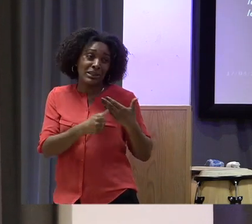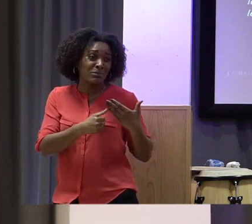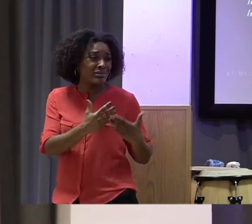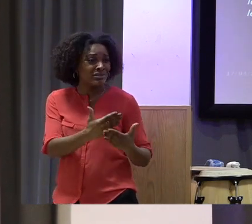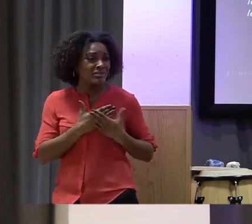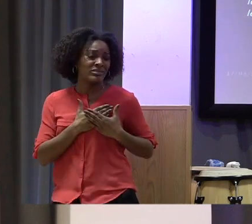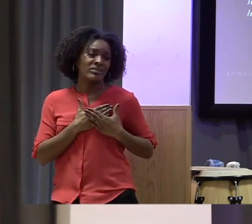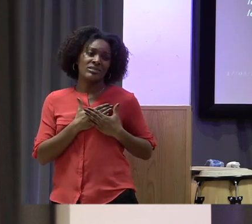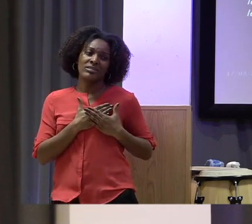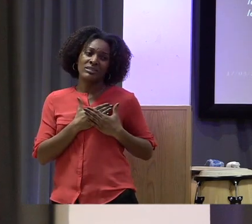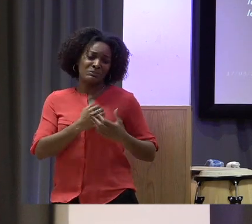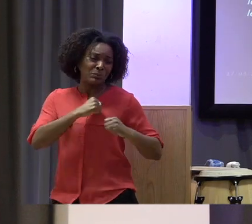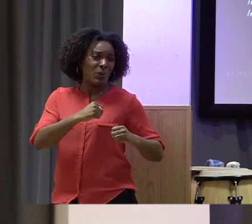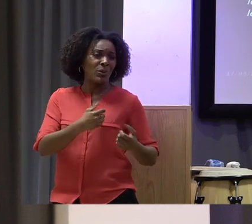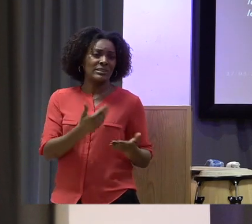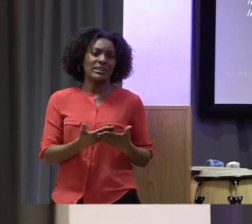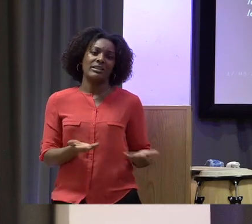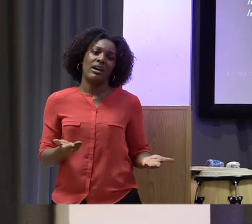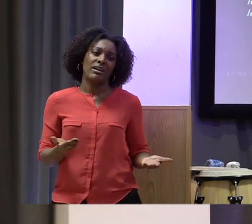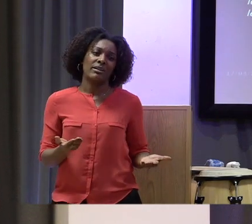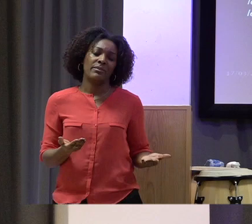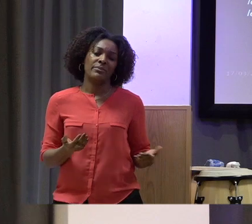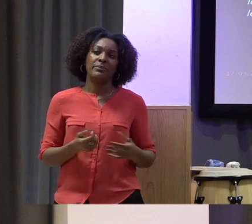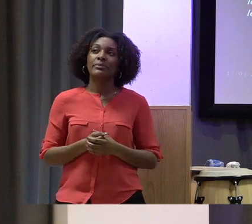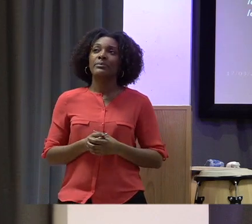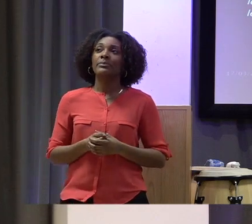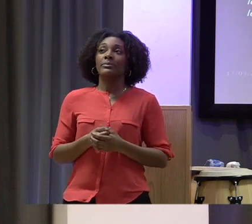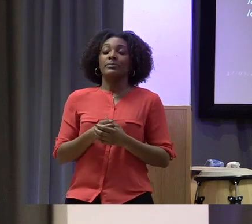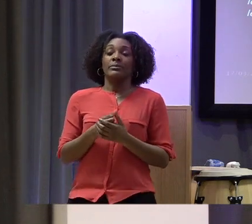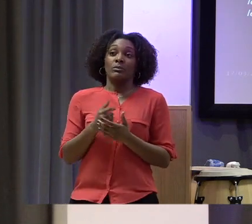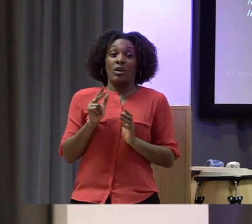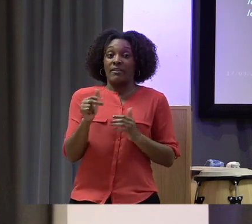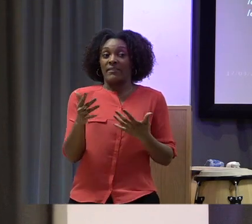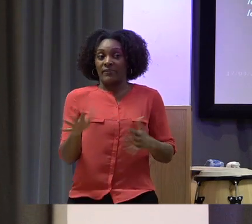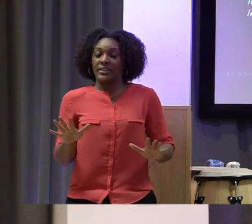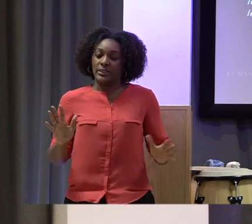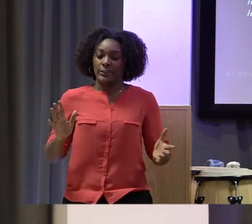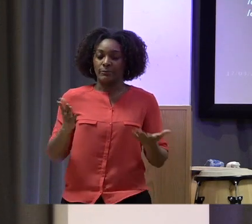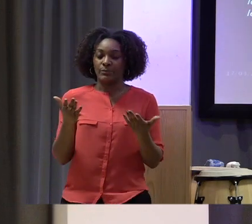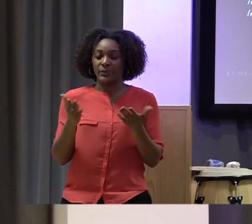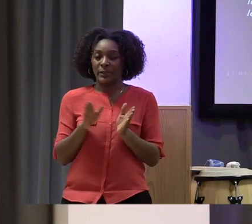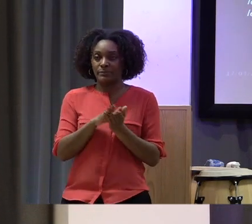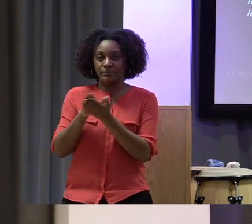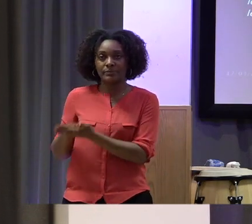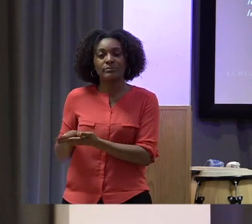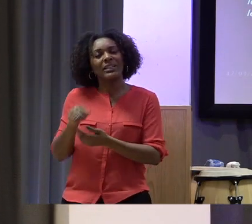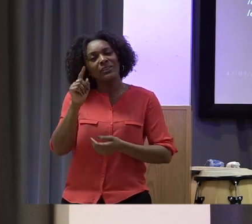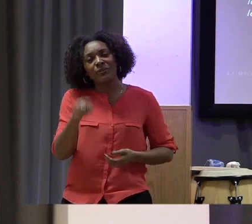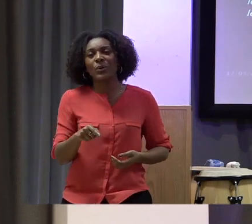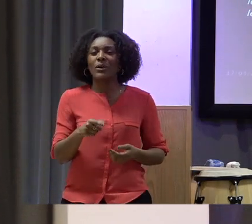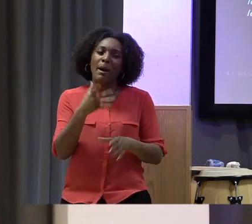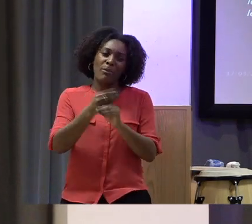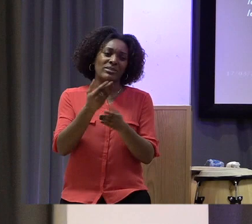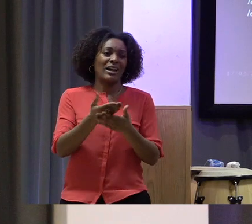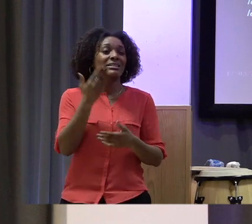lire les temps. Je vais finir. Je vais finir parce que je ne ferai pas forcer. Sachons lire les temps. Sachons lire les temps. Vous êtes un